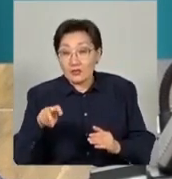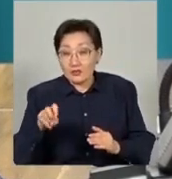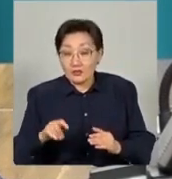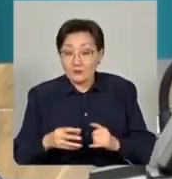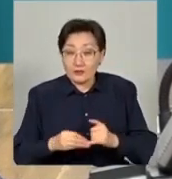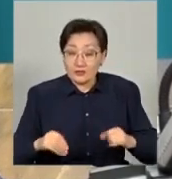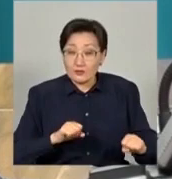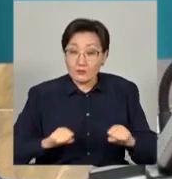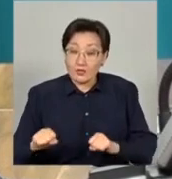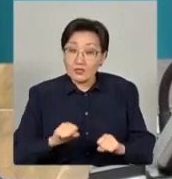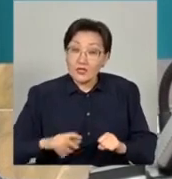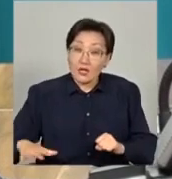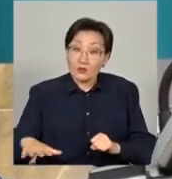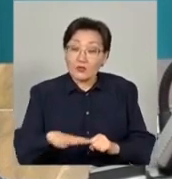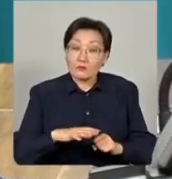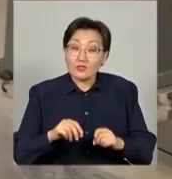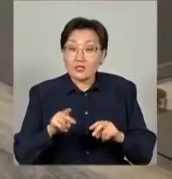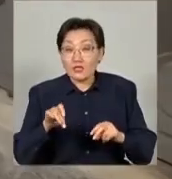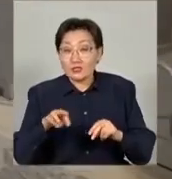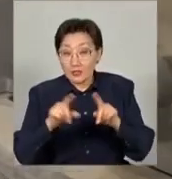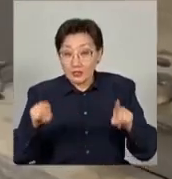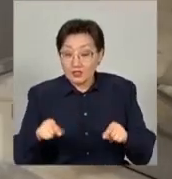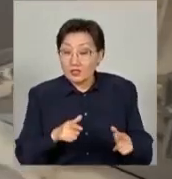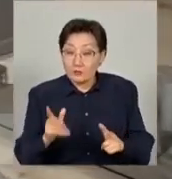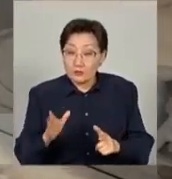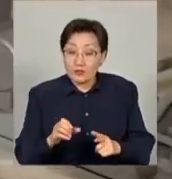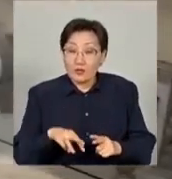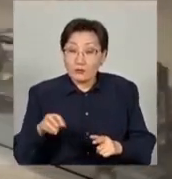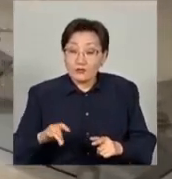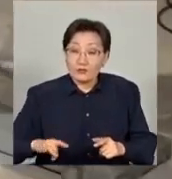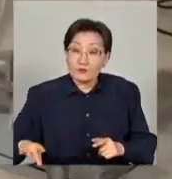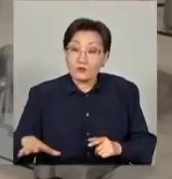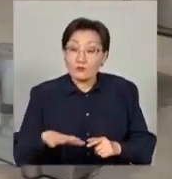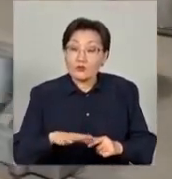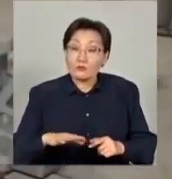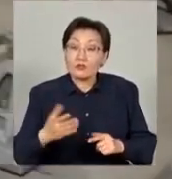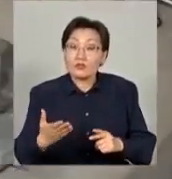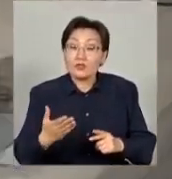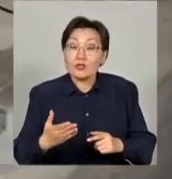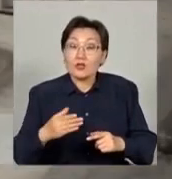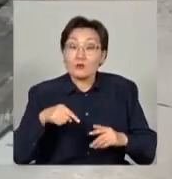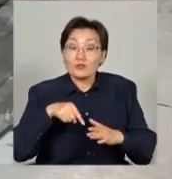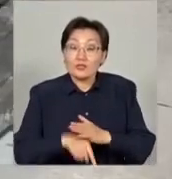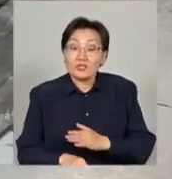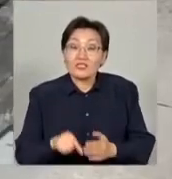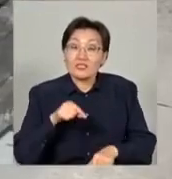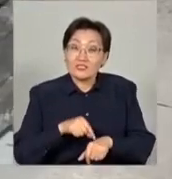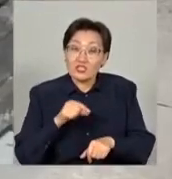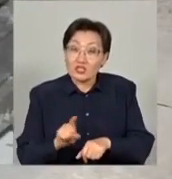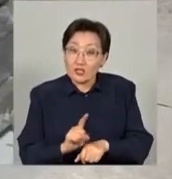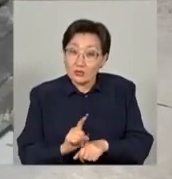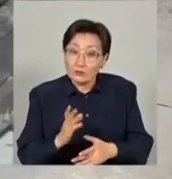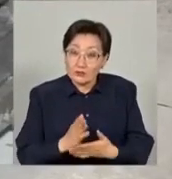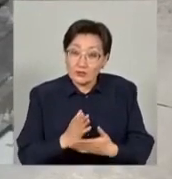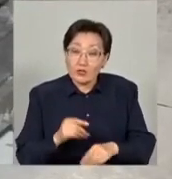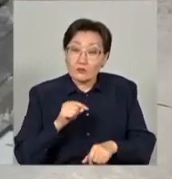сейсмикалық аудандастыру картасы жасалады әртүрлі масштабта. Бұл медиа сейсмология станциясы. Мұндағы туннельде сезгіш датчиктер орналасқан.